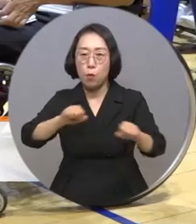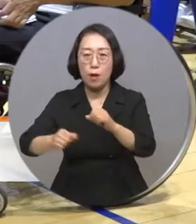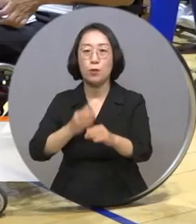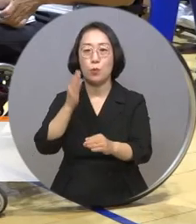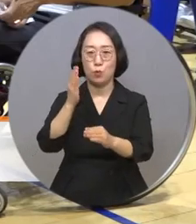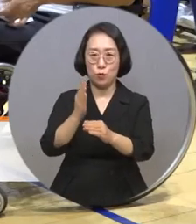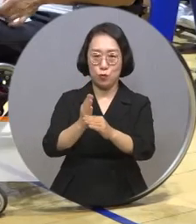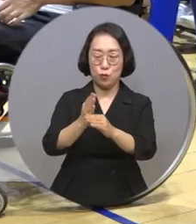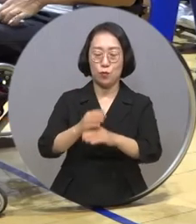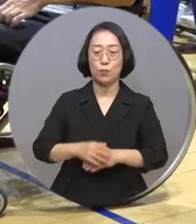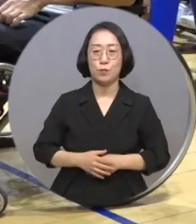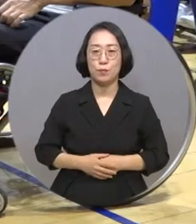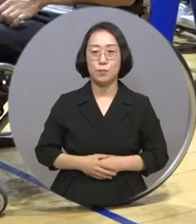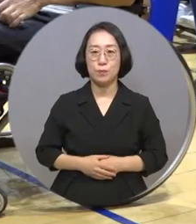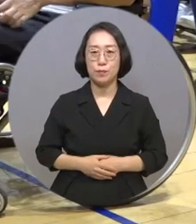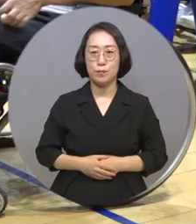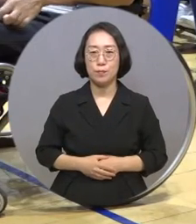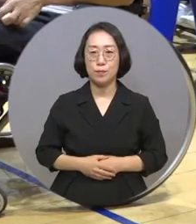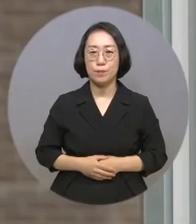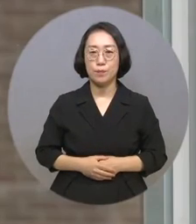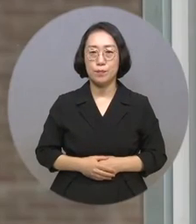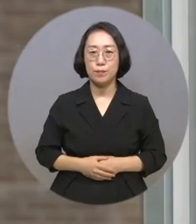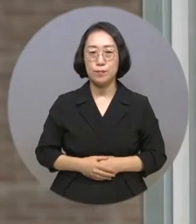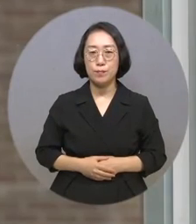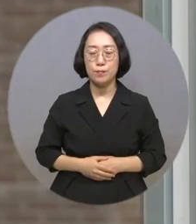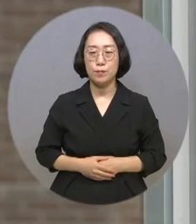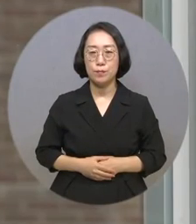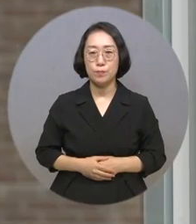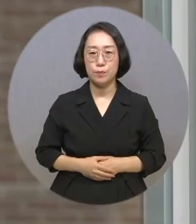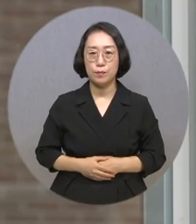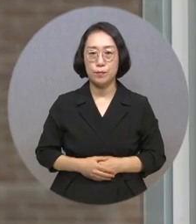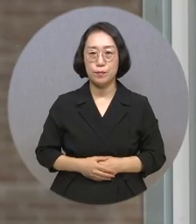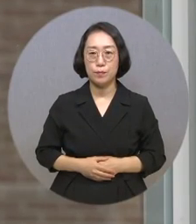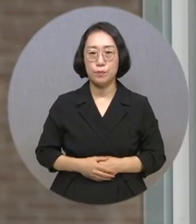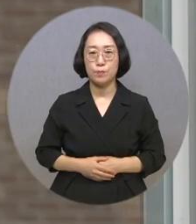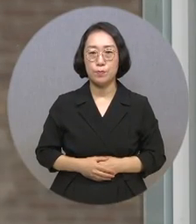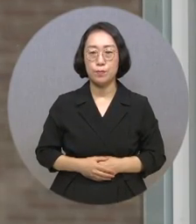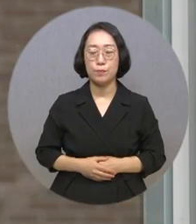있습니다 복지 tv 뉴스 문경 합니다